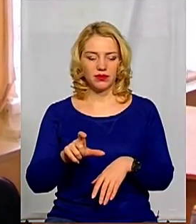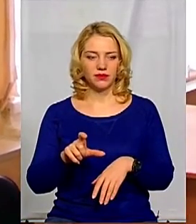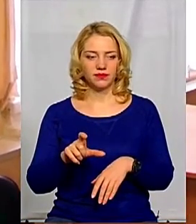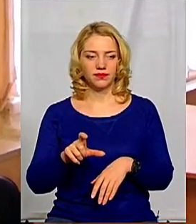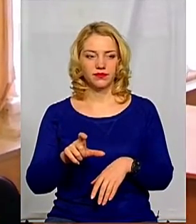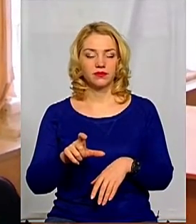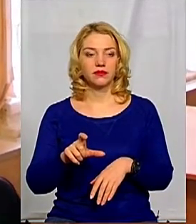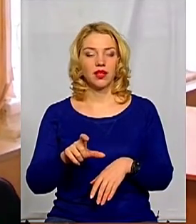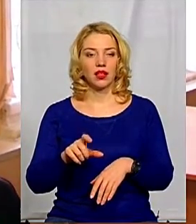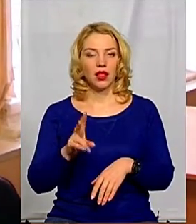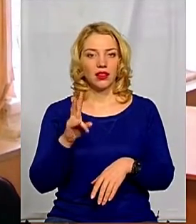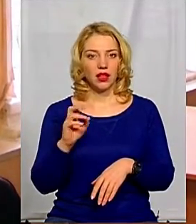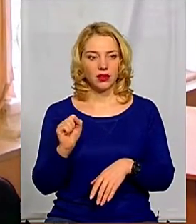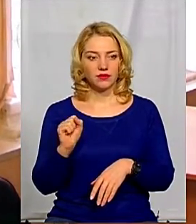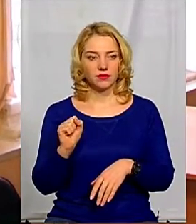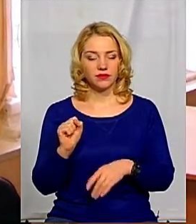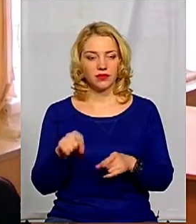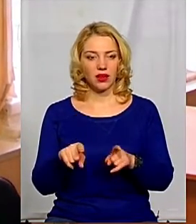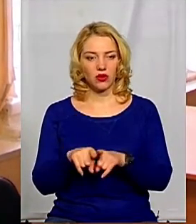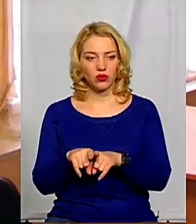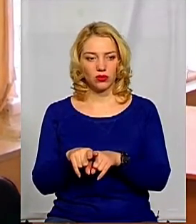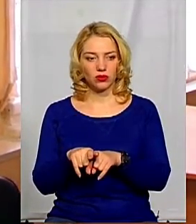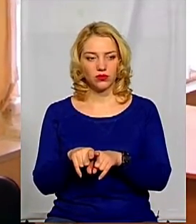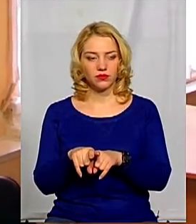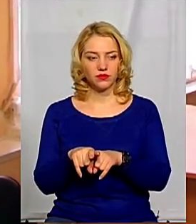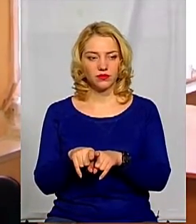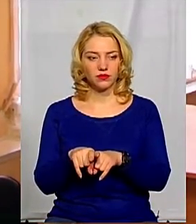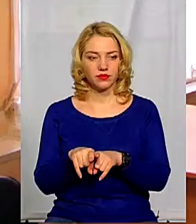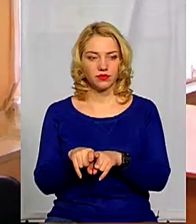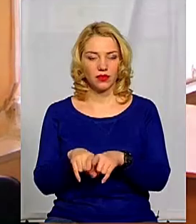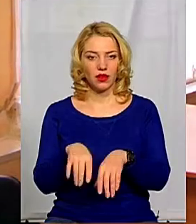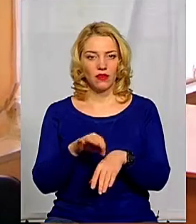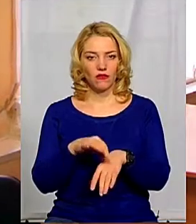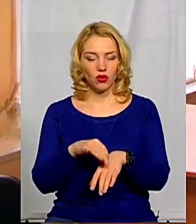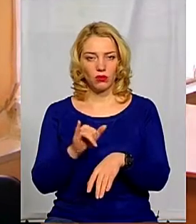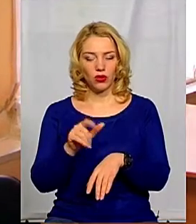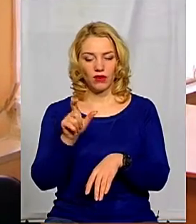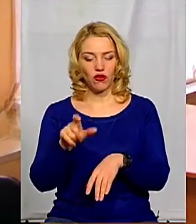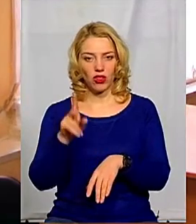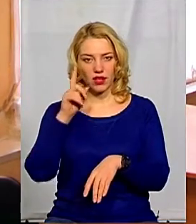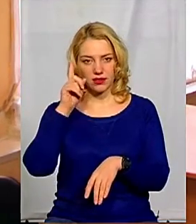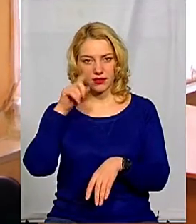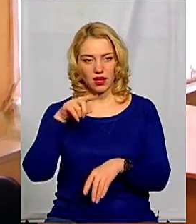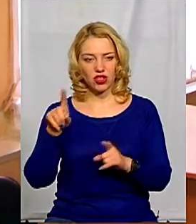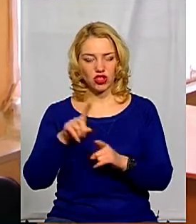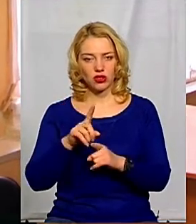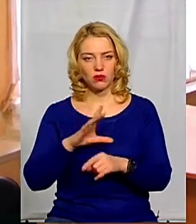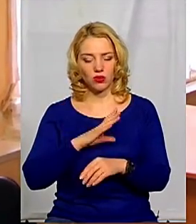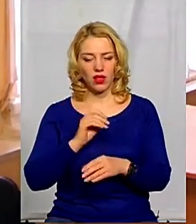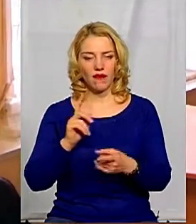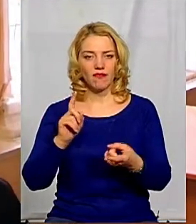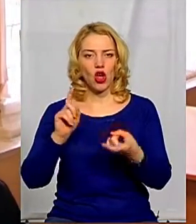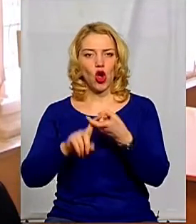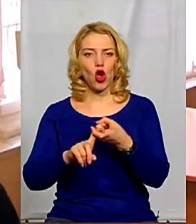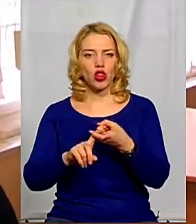заслабла людина, на отаку от хворобу, і вона знає, що вона була в